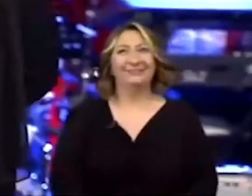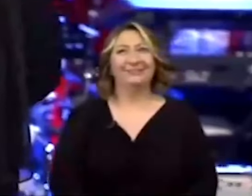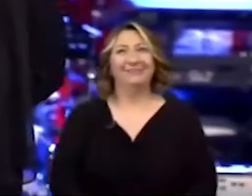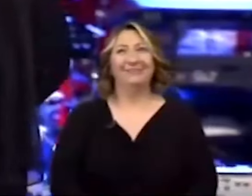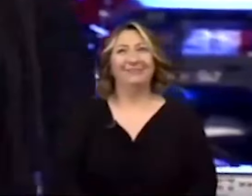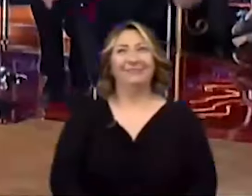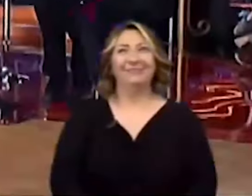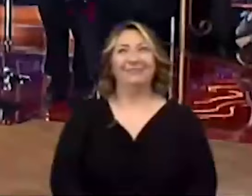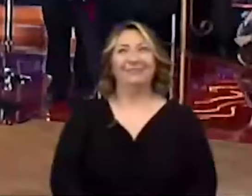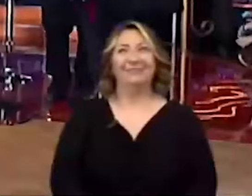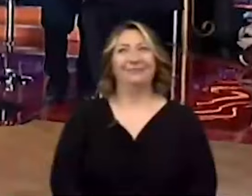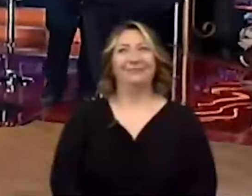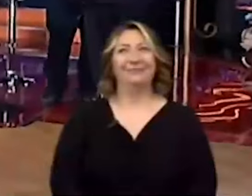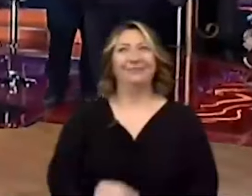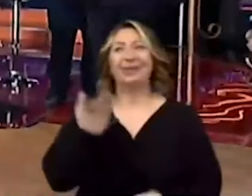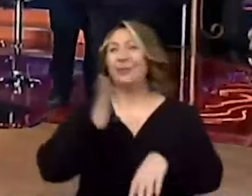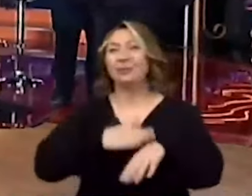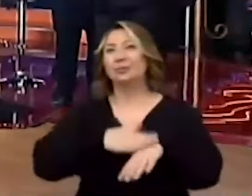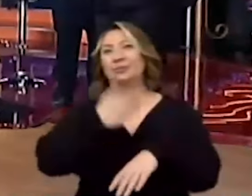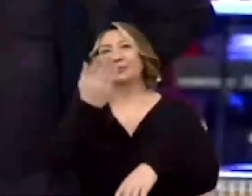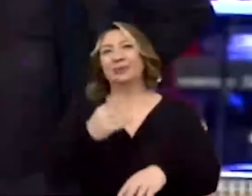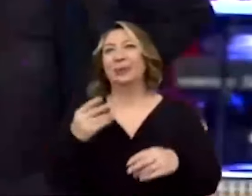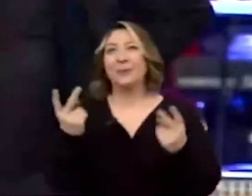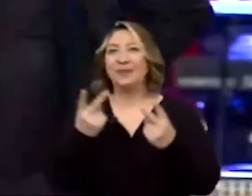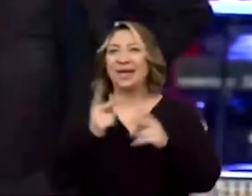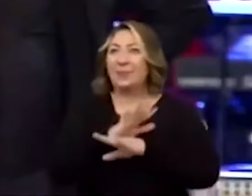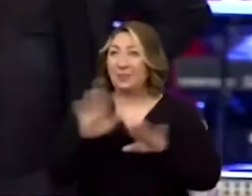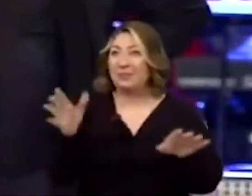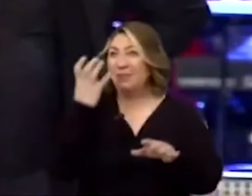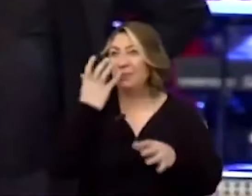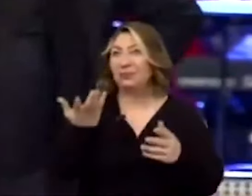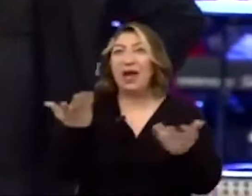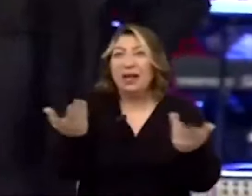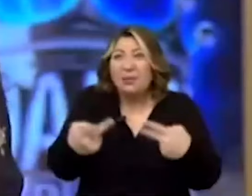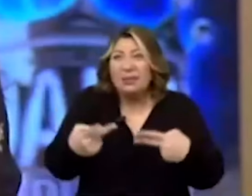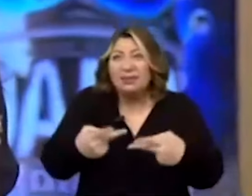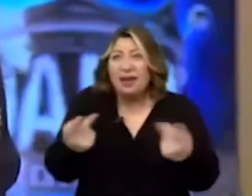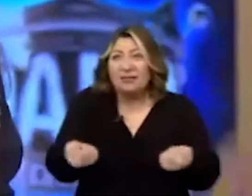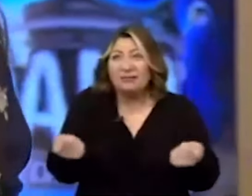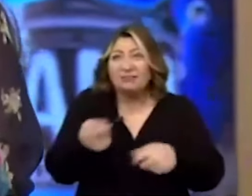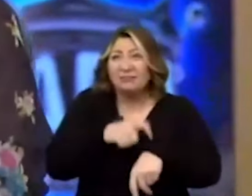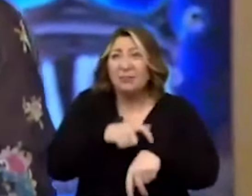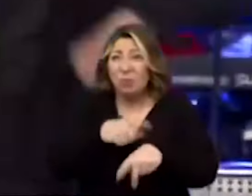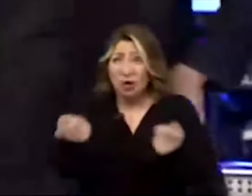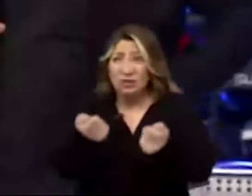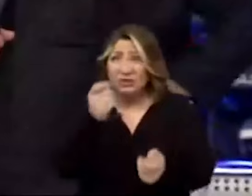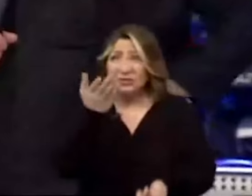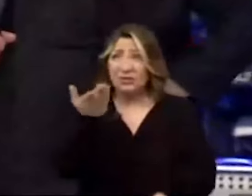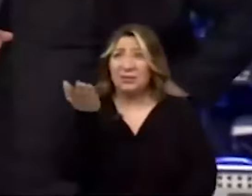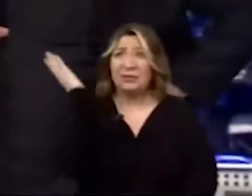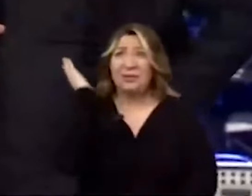Ne yapıyoruz burada lan? Ne yapıyoruz buradasın? Mesainin bitmesini bekliyoruz. Hangi mesai? Böyle mi çalışılır